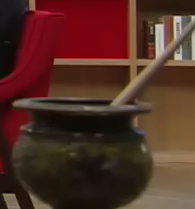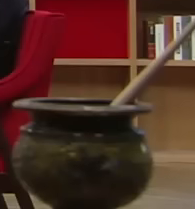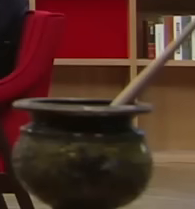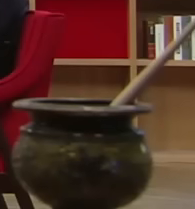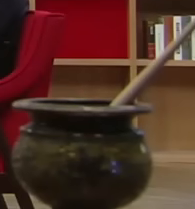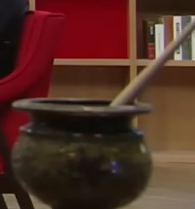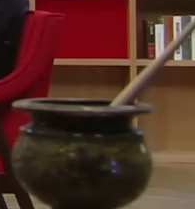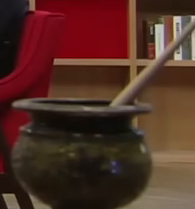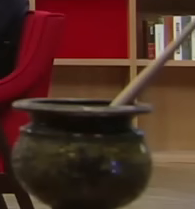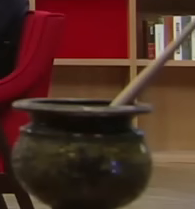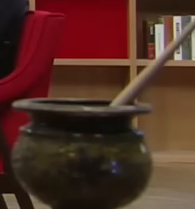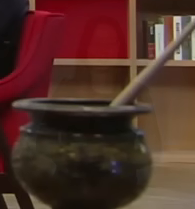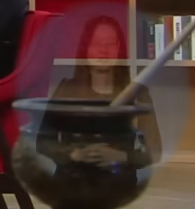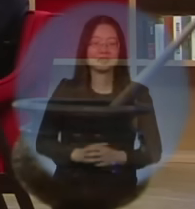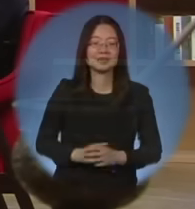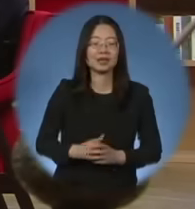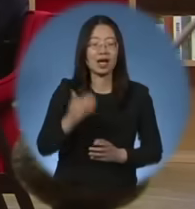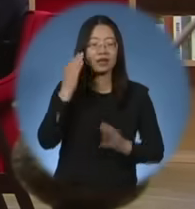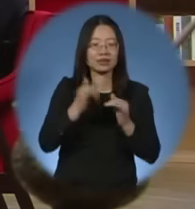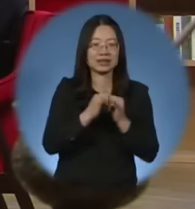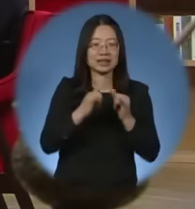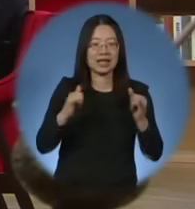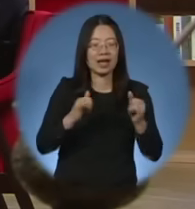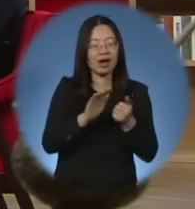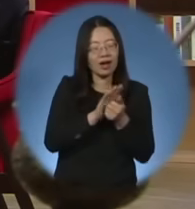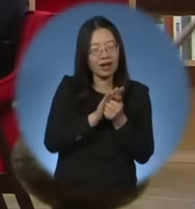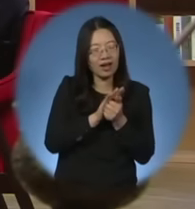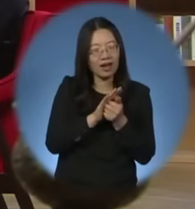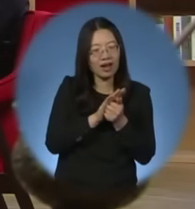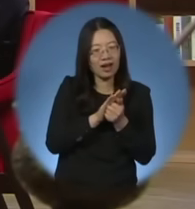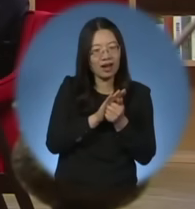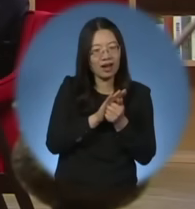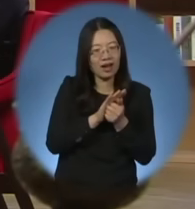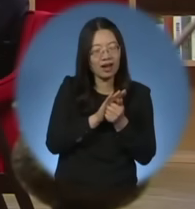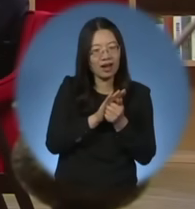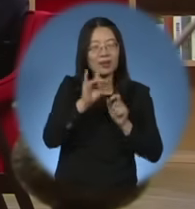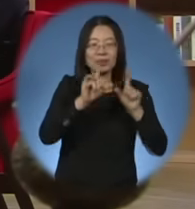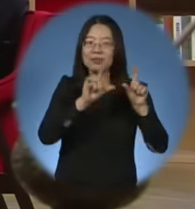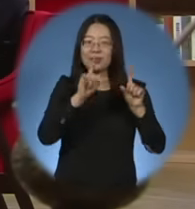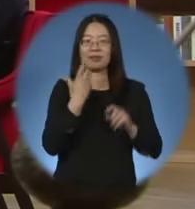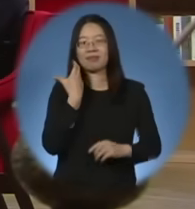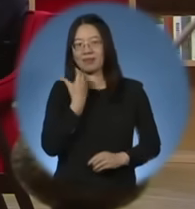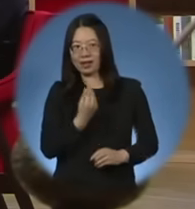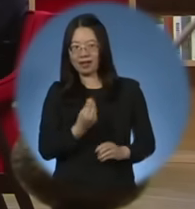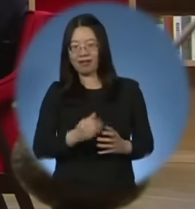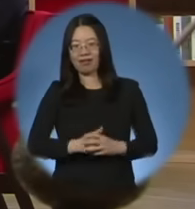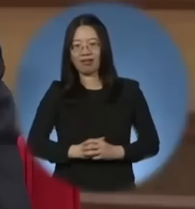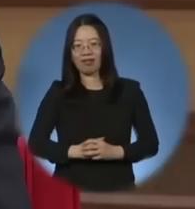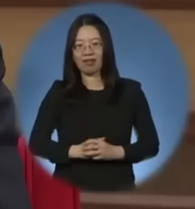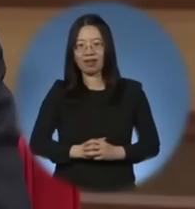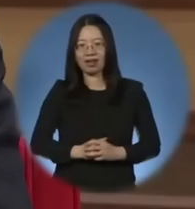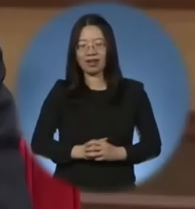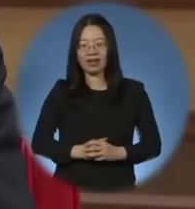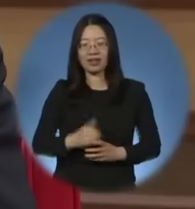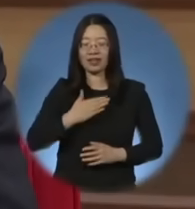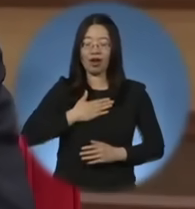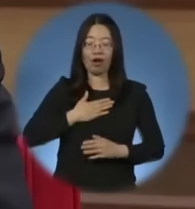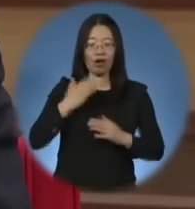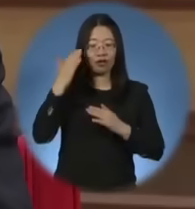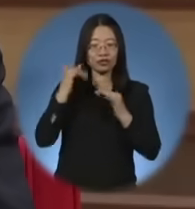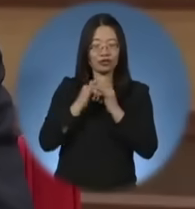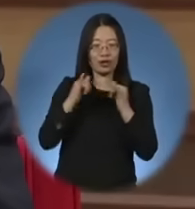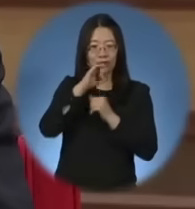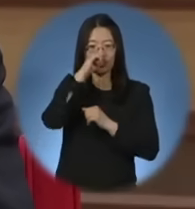어 인심에 반했다 한국 사람의 인심네 인심이 난 한국 사람을